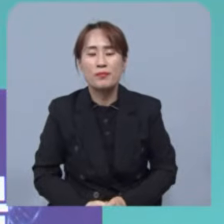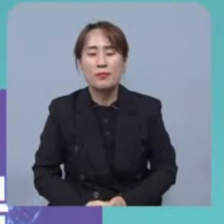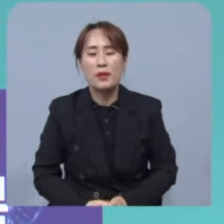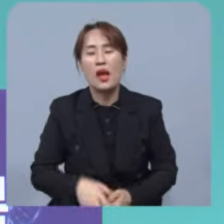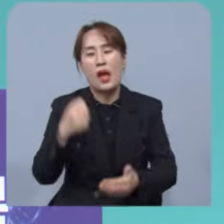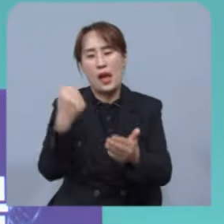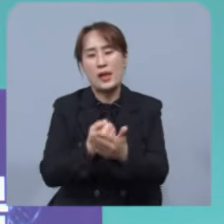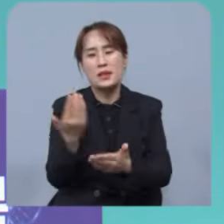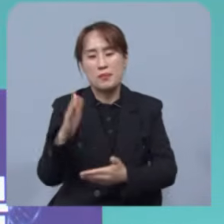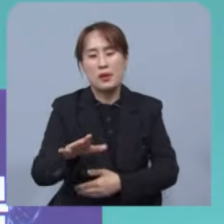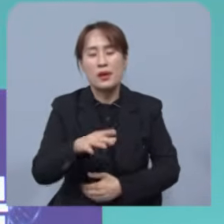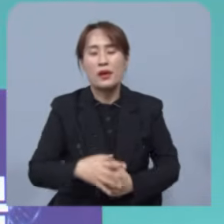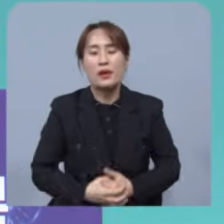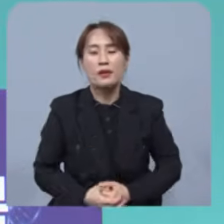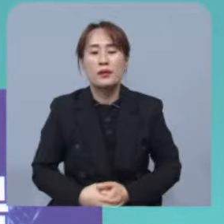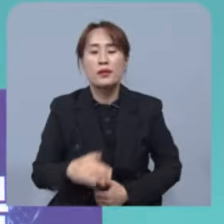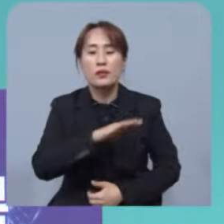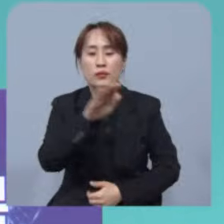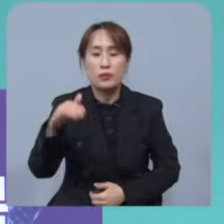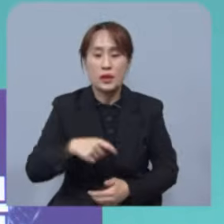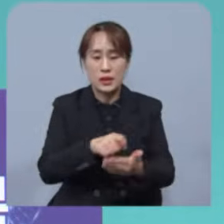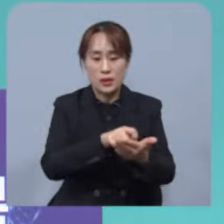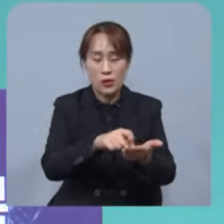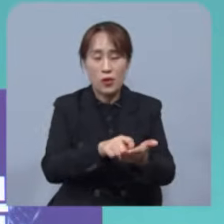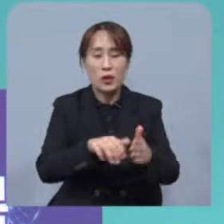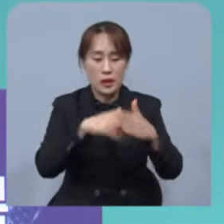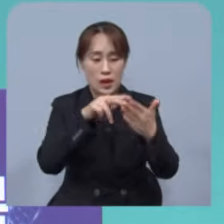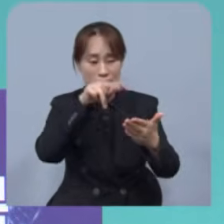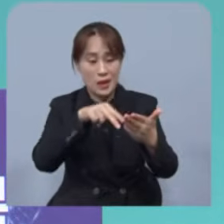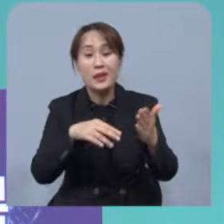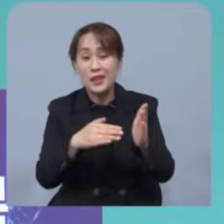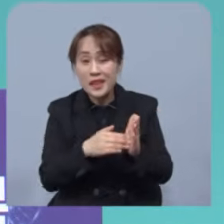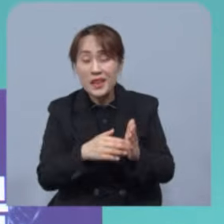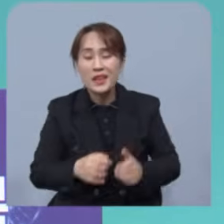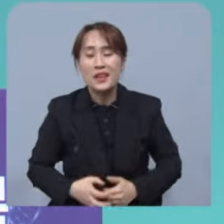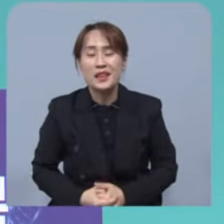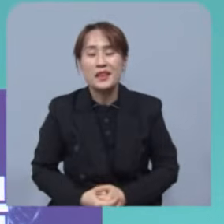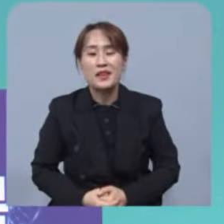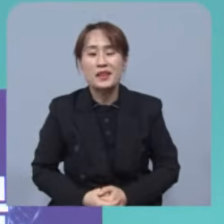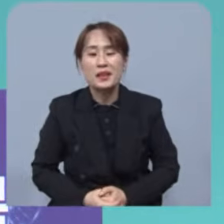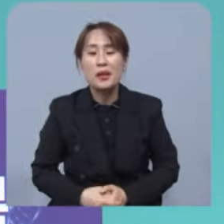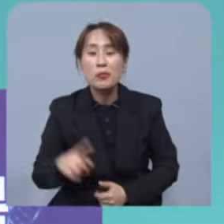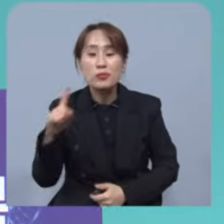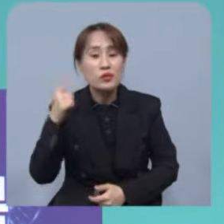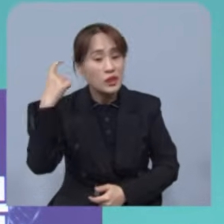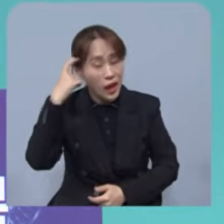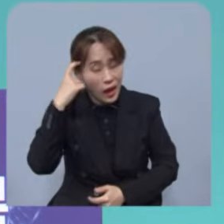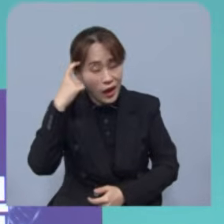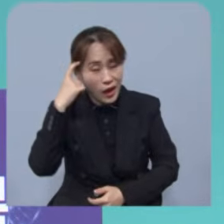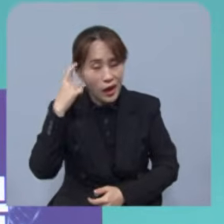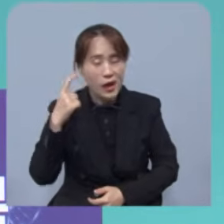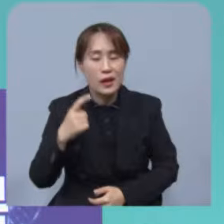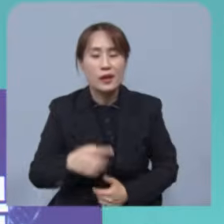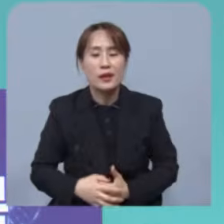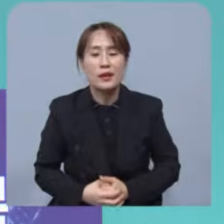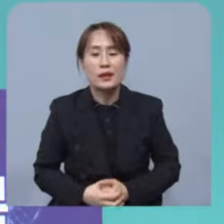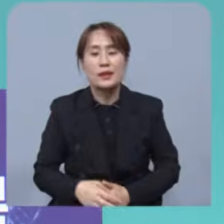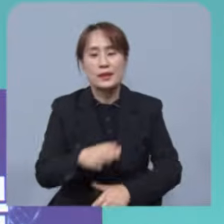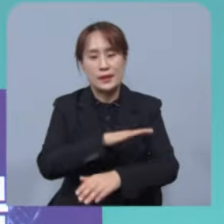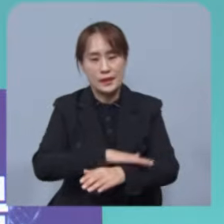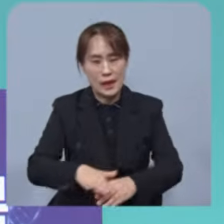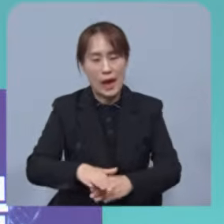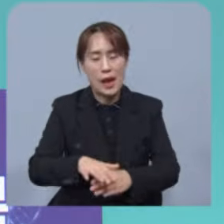아쉽기는 하지만 가끔씩 그래도 우리가 또 메모해 놓은 거 다 보니까요. 무슨 말씀을 또 무슨 생각을 하시는지 저희가